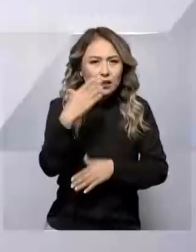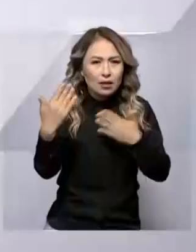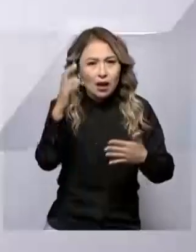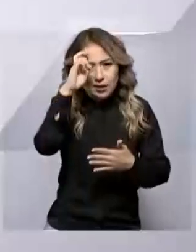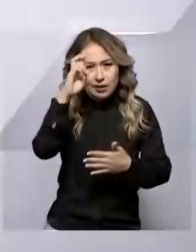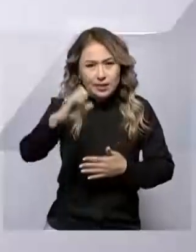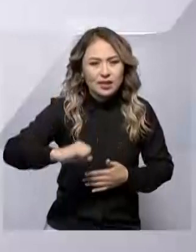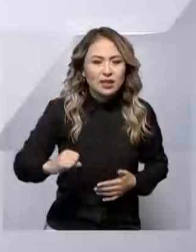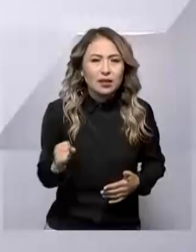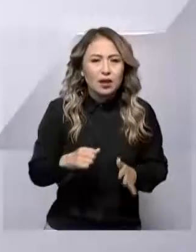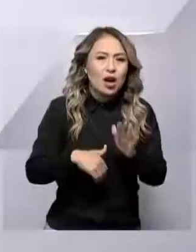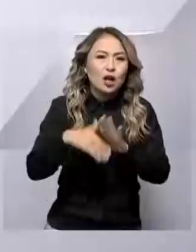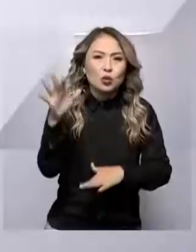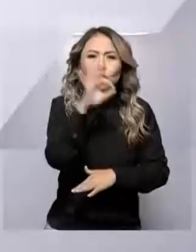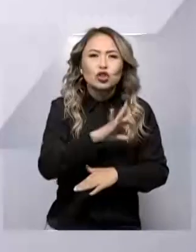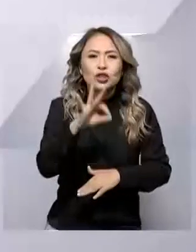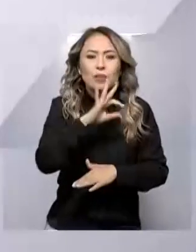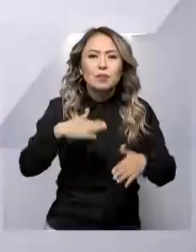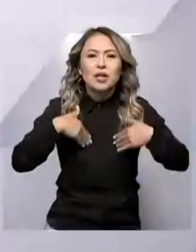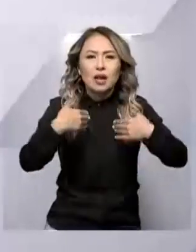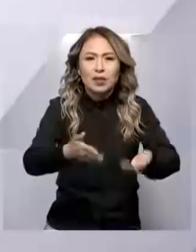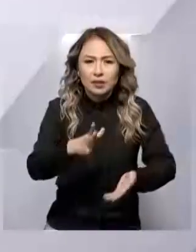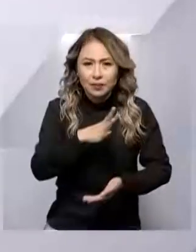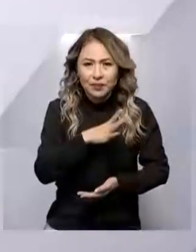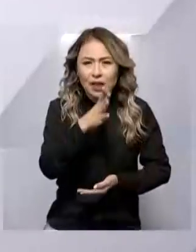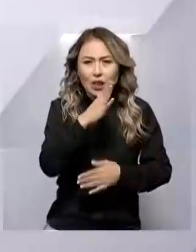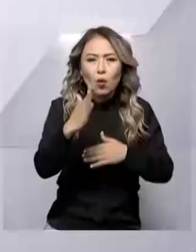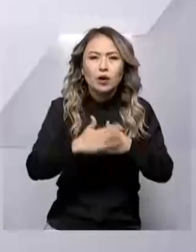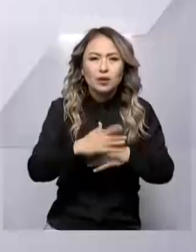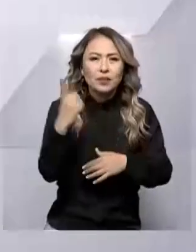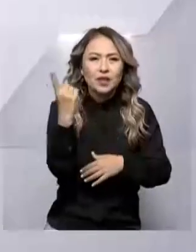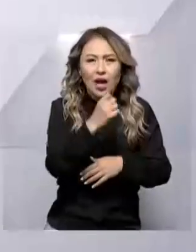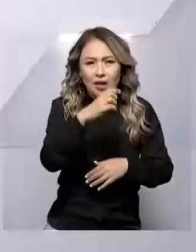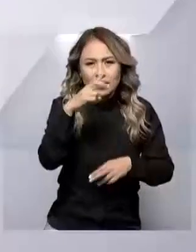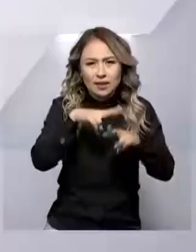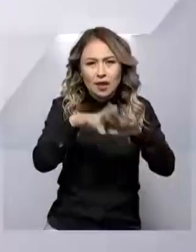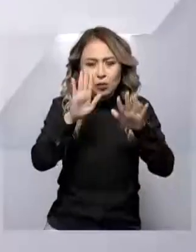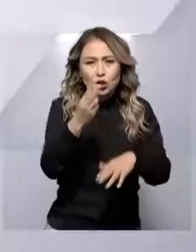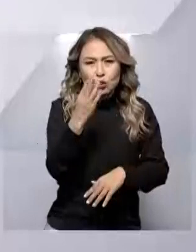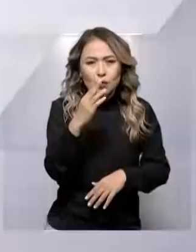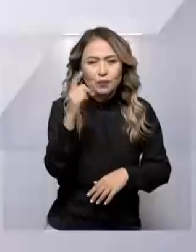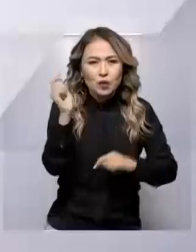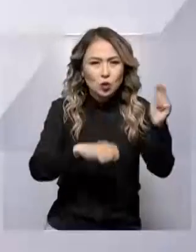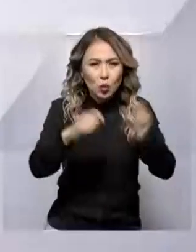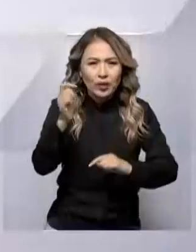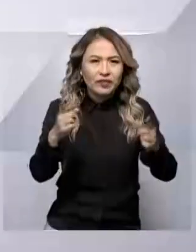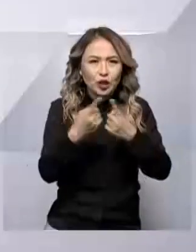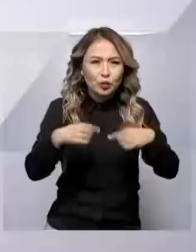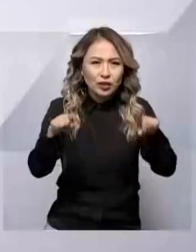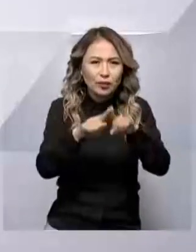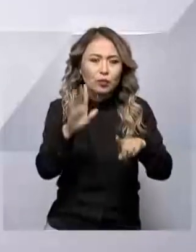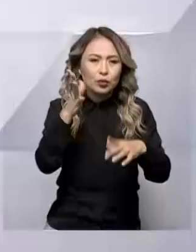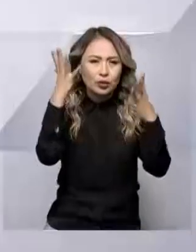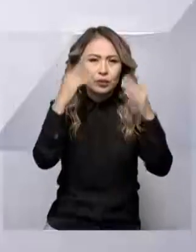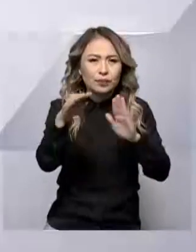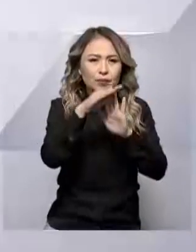ел арасындағы стратегиялық серіктестікті нығайту жөнінде пікір алмасты. Алдағы аптада Астанада өтетін Шанхай ынтымақтастық ұйымы саммитінің